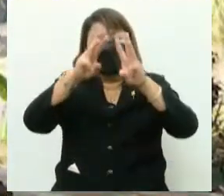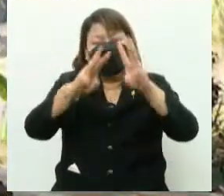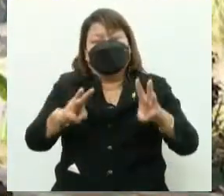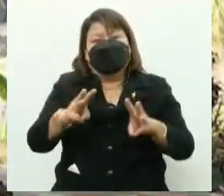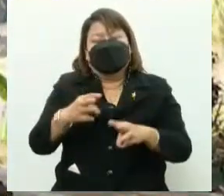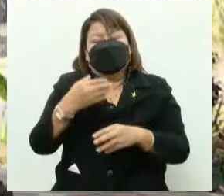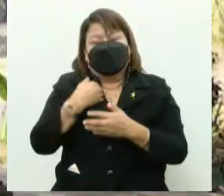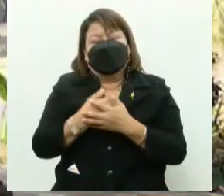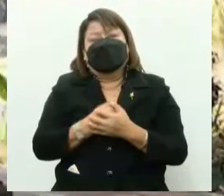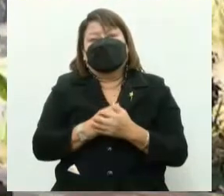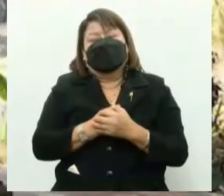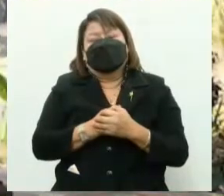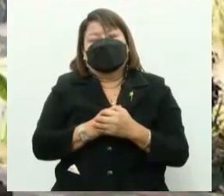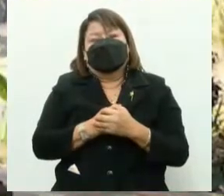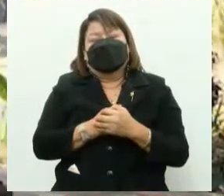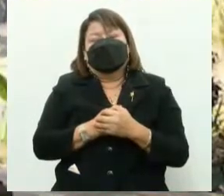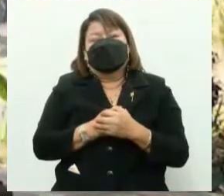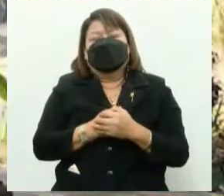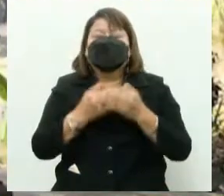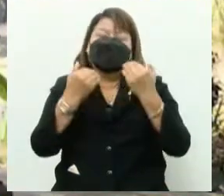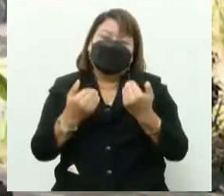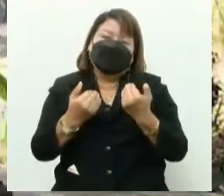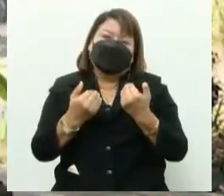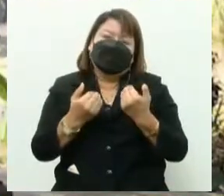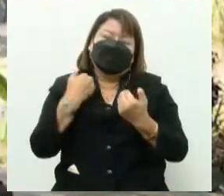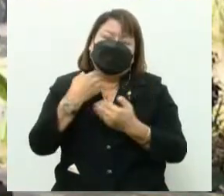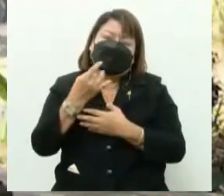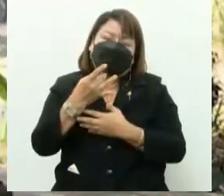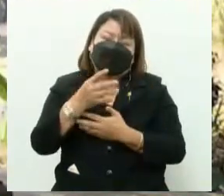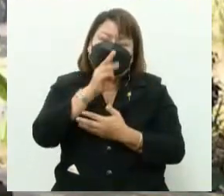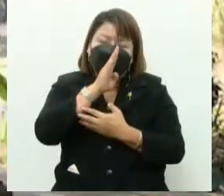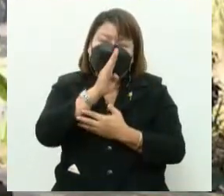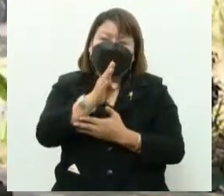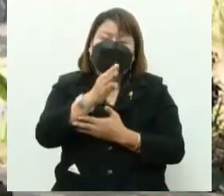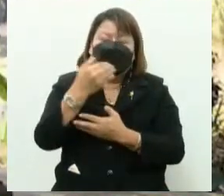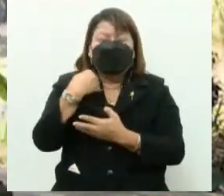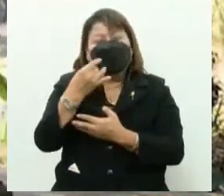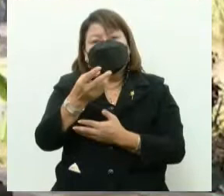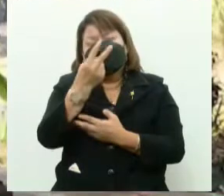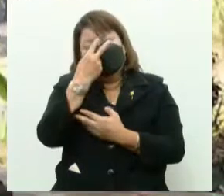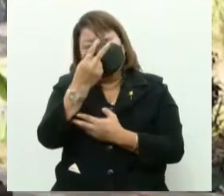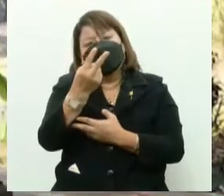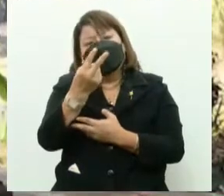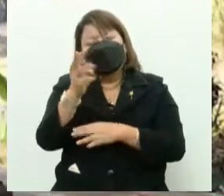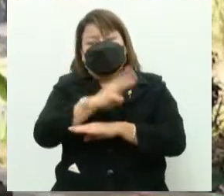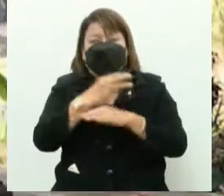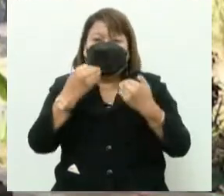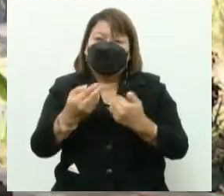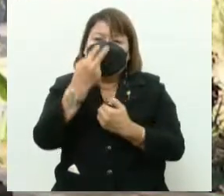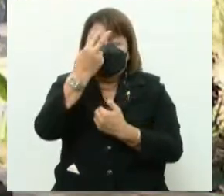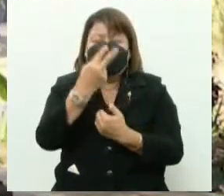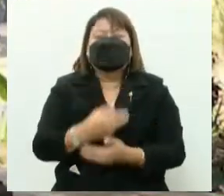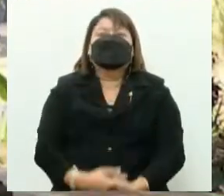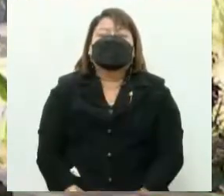พระบรมธาตุเจดีย์ค่ะฐานนี้จะมีอะไรมาแนะนำแล้วก็มีอะไรมาให้รับชมบ้างวันนี้เราก็มาชมกันเลยนะค